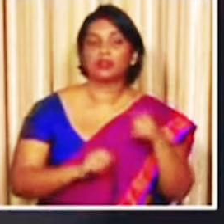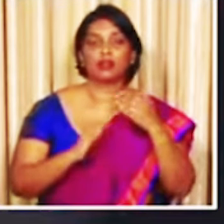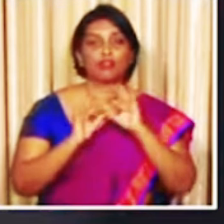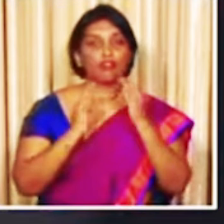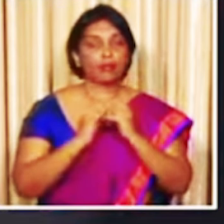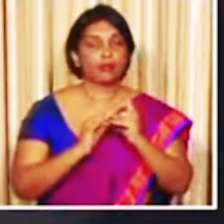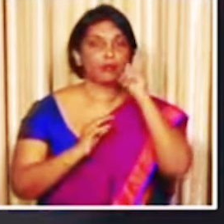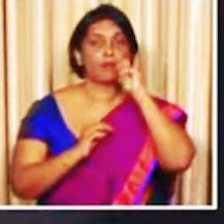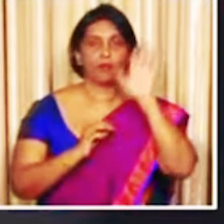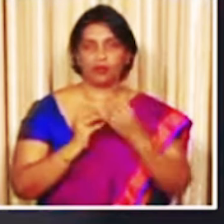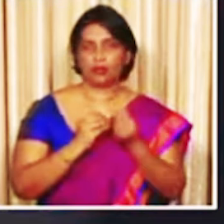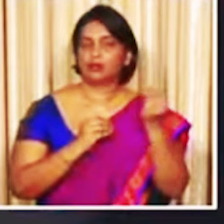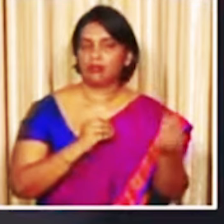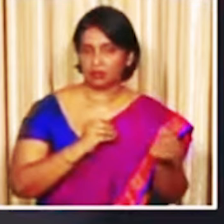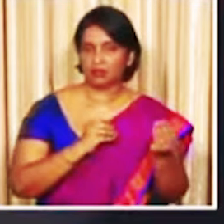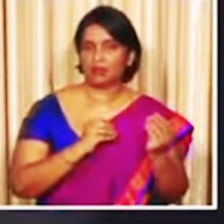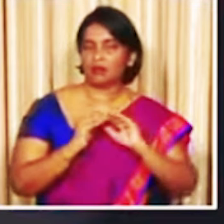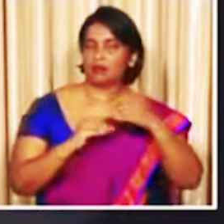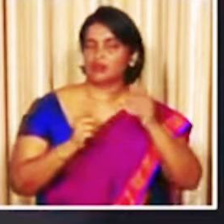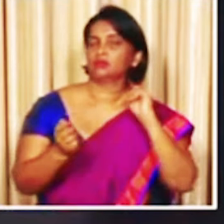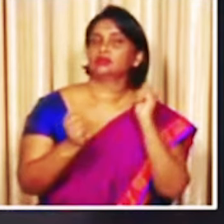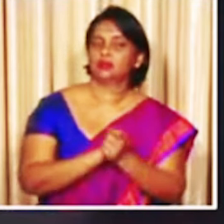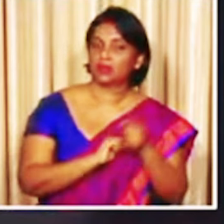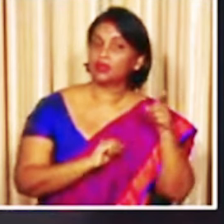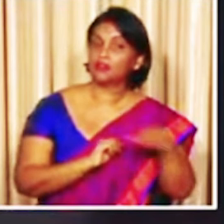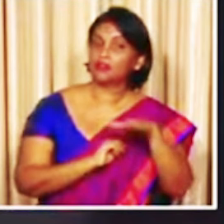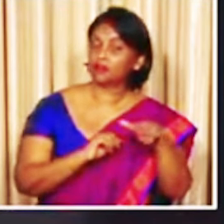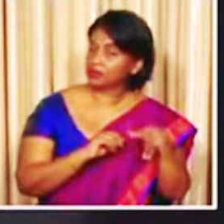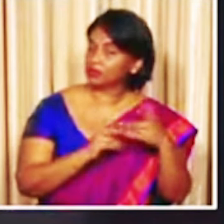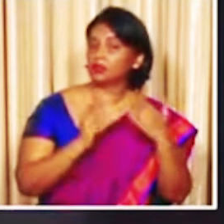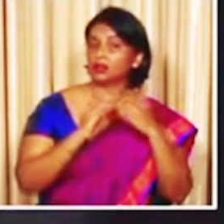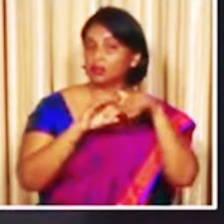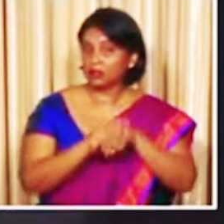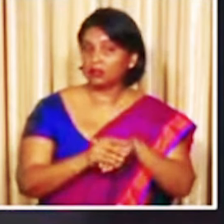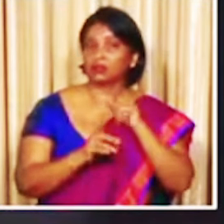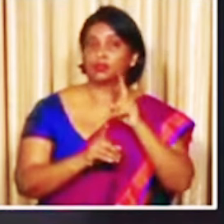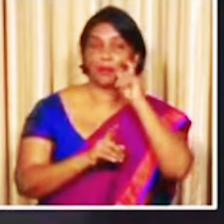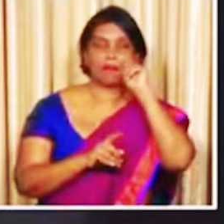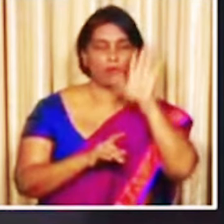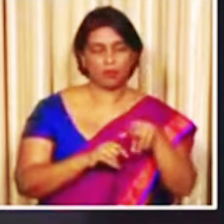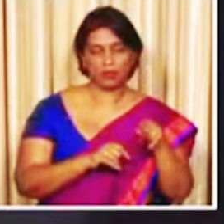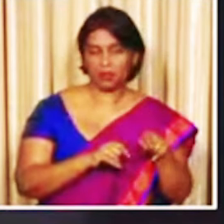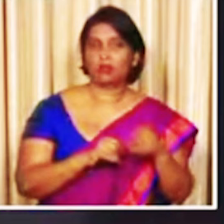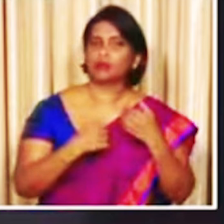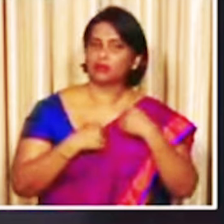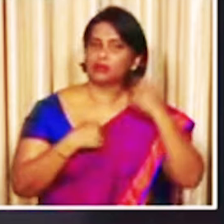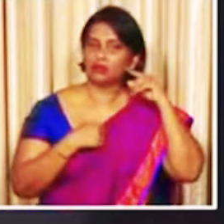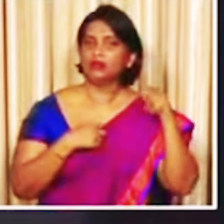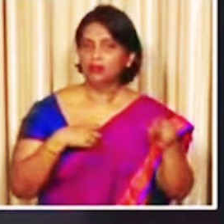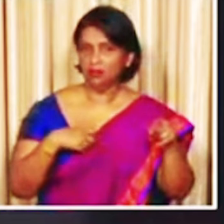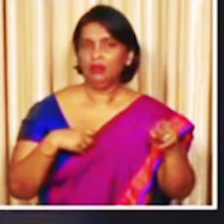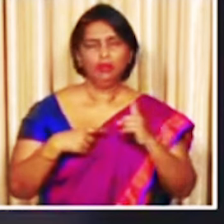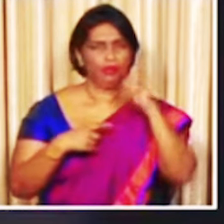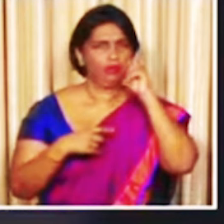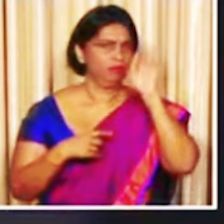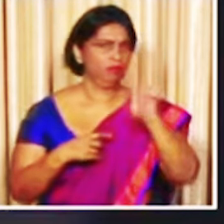පිරිමි ළමයාට කියන එක. ඒක පස්සේ වෙනස් වුණා ඒ ඉඩමේ පදිංචි හෝ වැඩිමල් පිරිමි ළමයාට කියන එක. මං හිතනවා එකතන වැඩිමල්